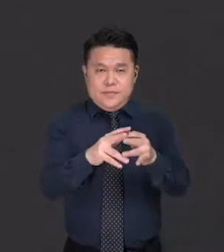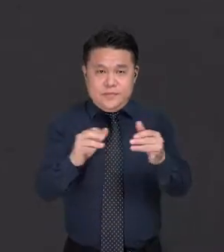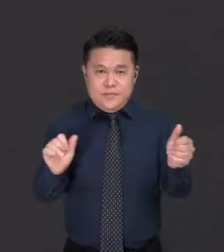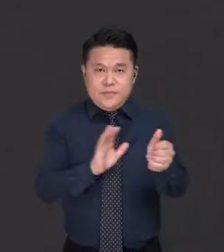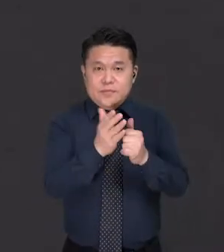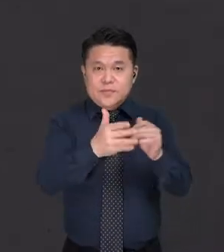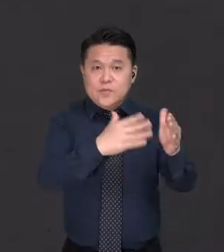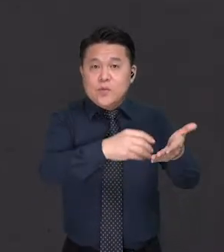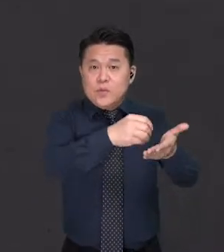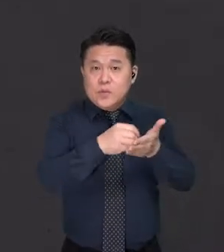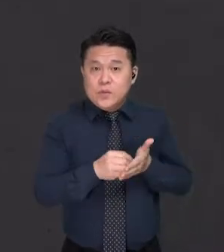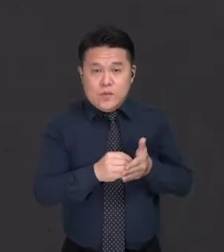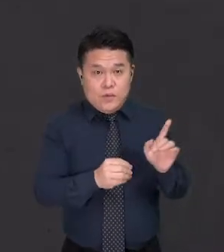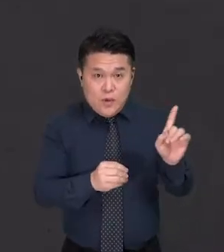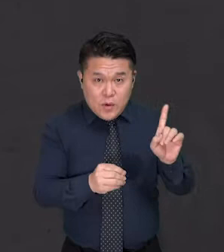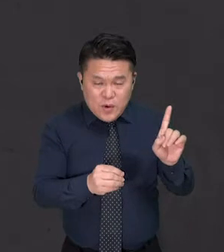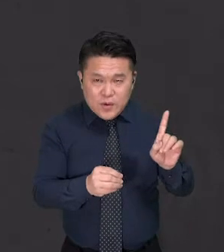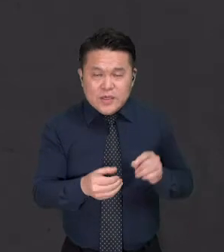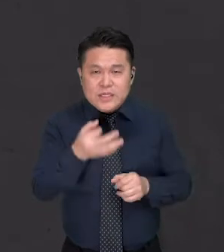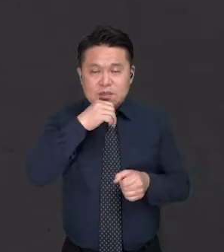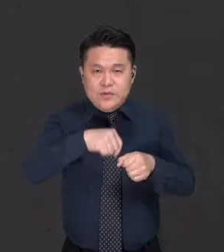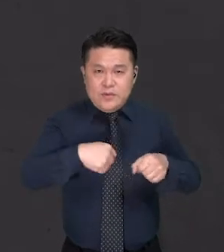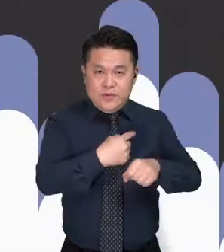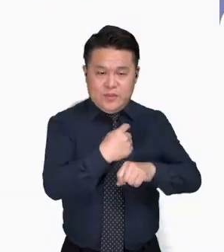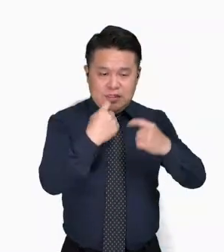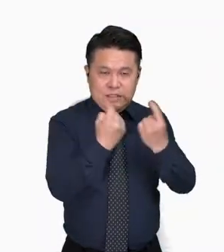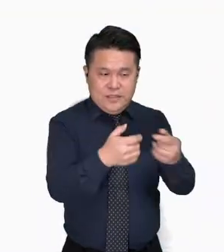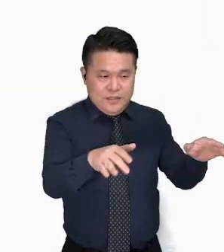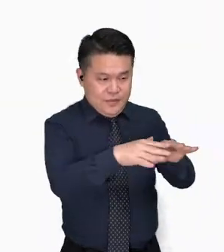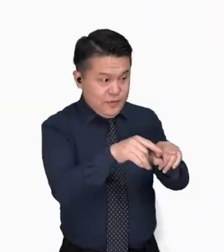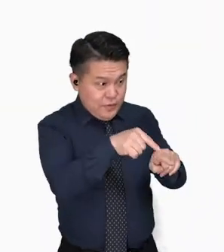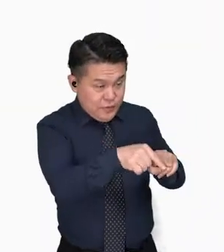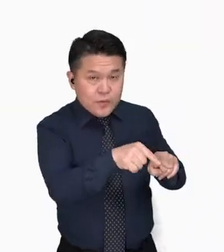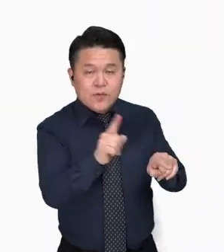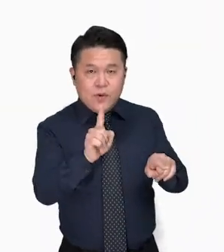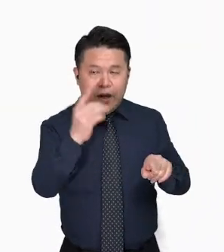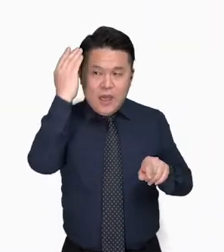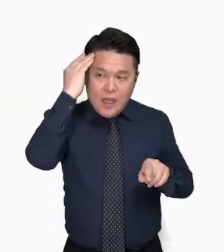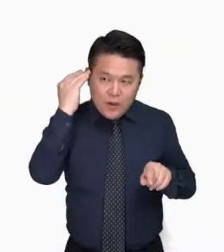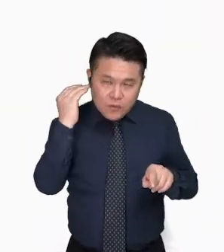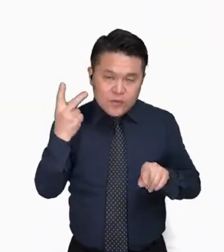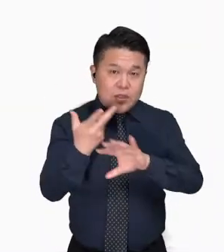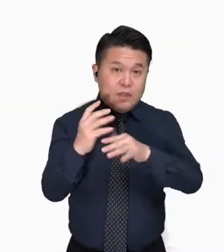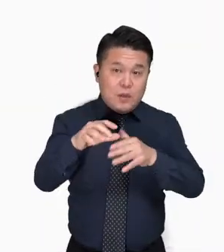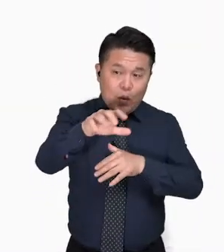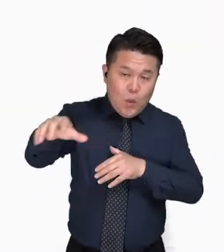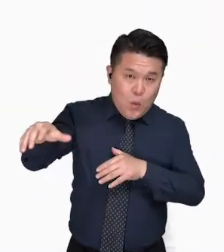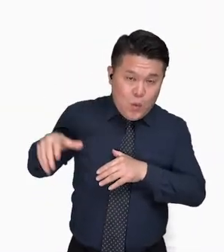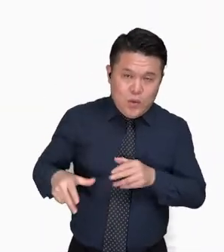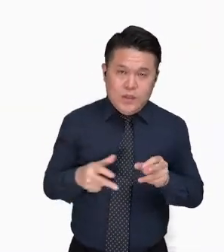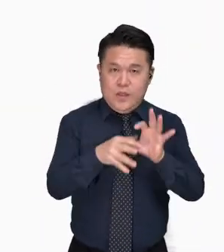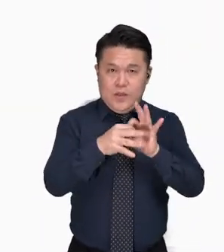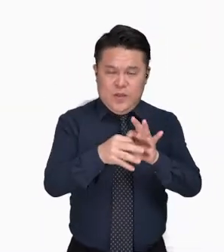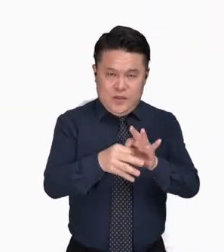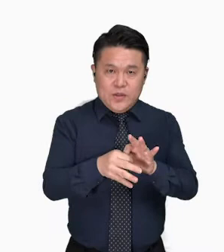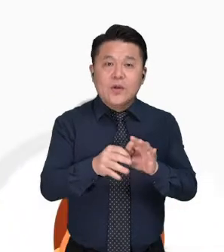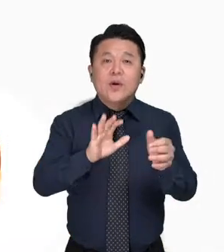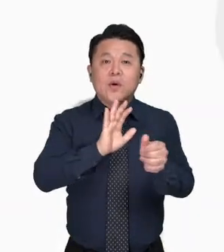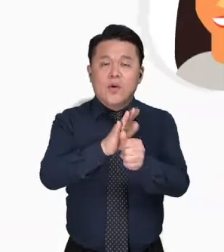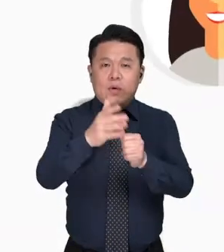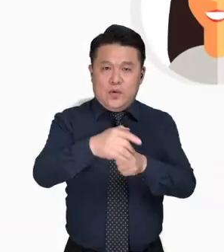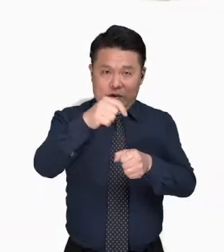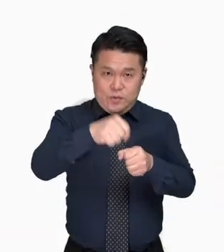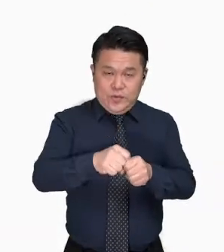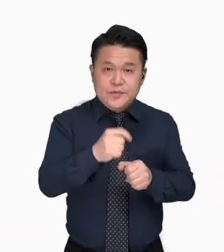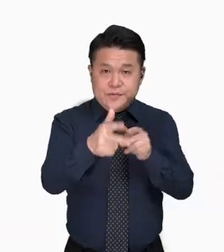국제장애인협력 공모사업은 비영리 민간기관을 대상으로 국내 및 국외 현지에서 장애 분야 국제협력을 도모하는